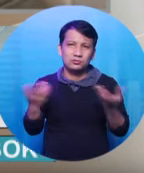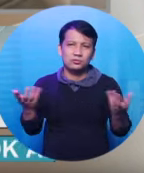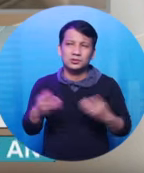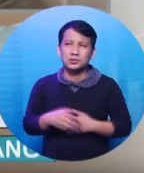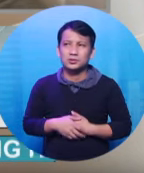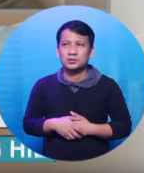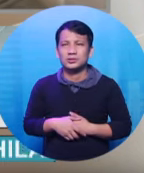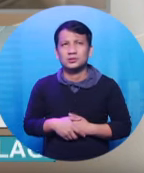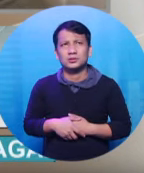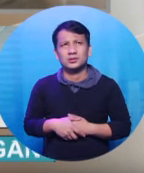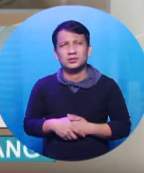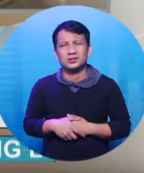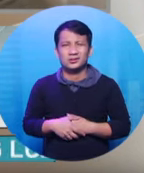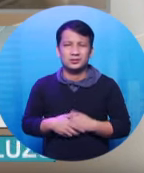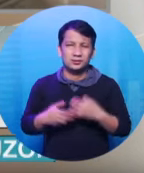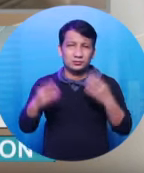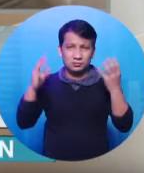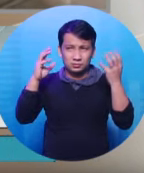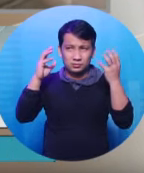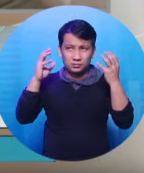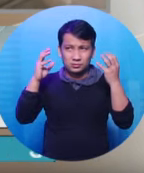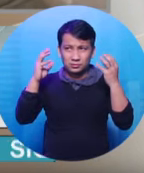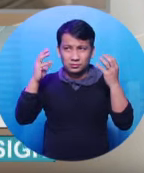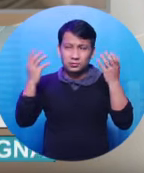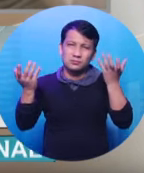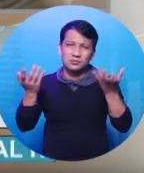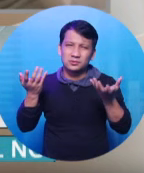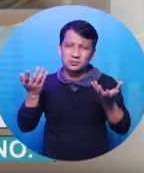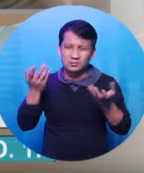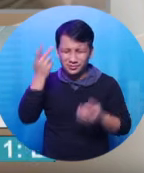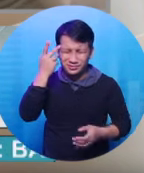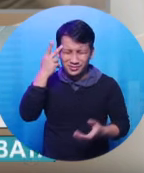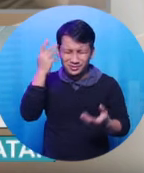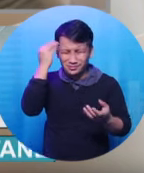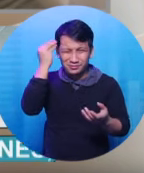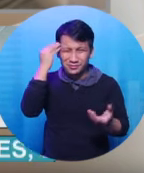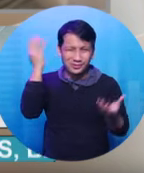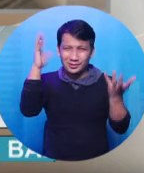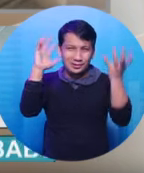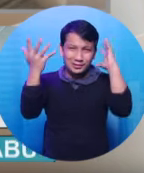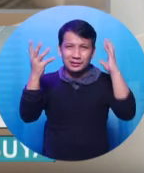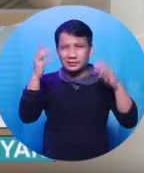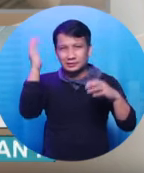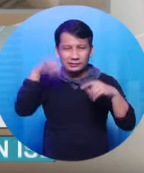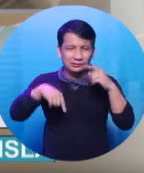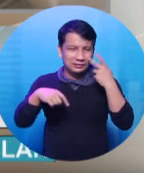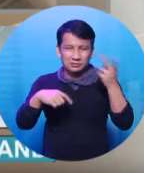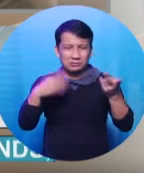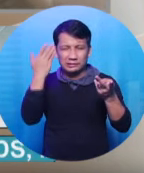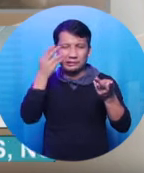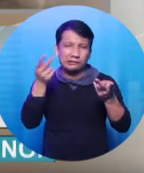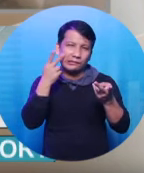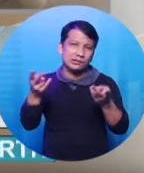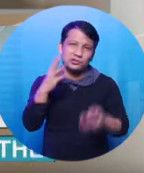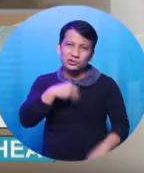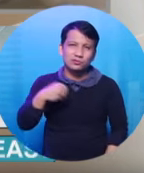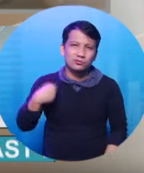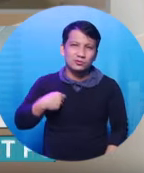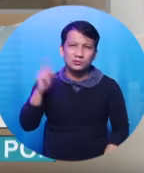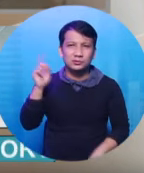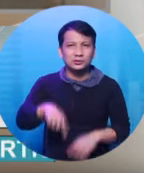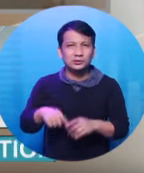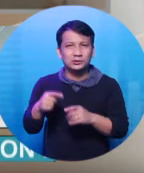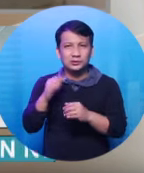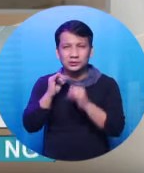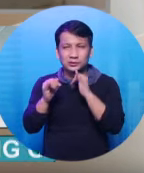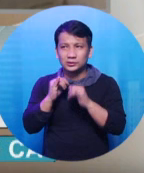yun. Magulo po kasi usap ko, isip ko kasi po na trauma po ko dun sa nangyari. Tsaka hindi po ako makausap